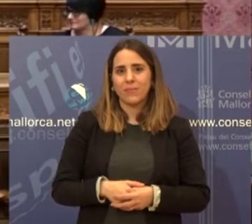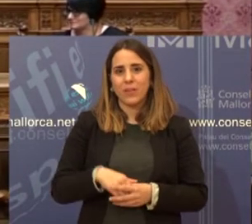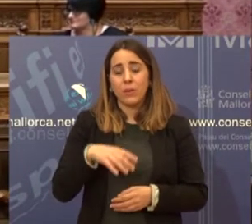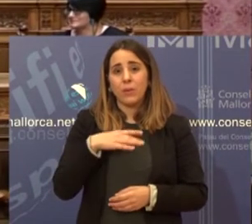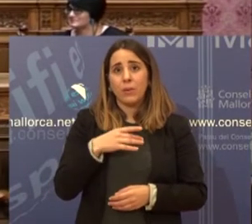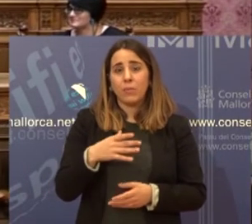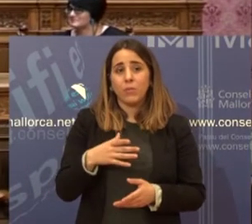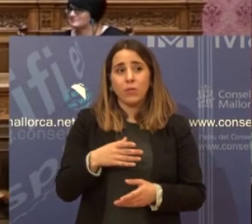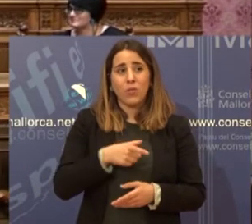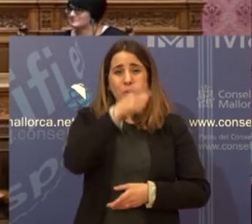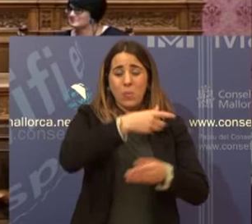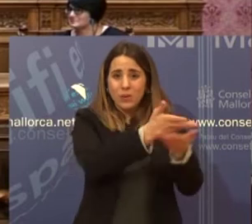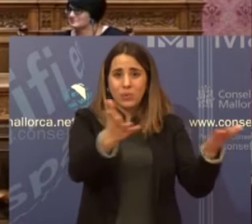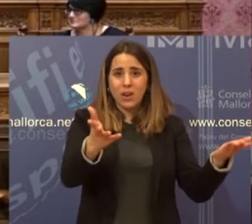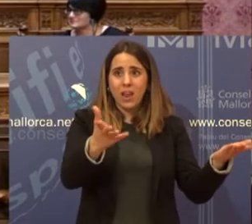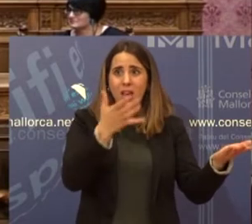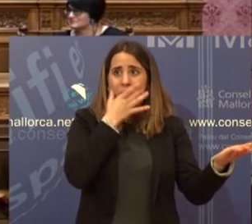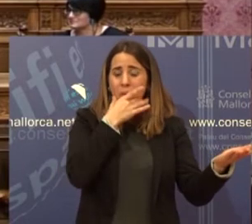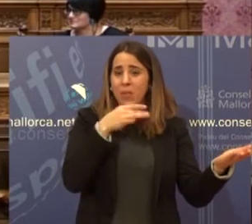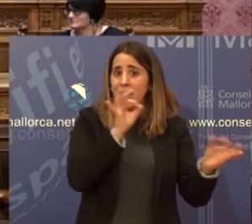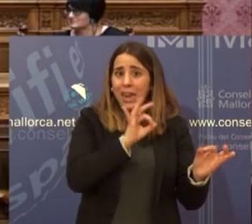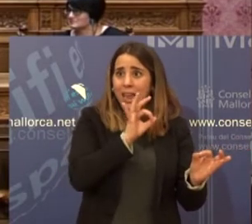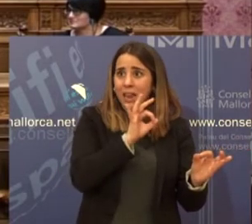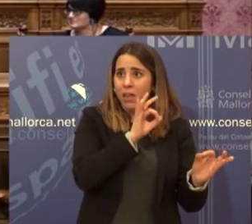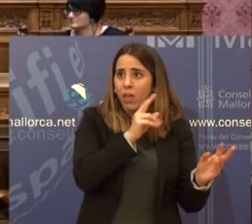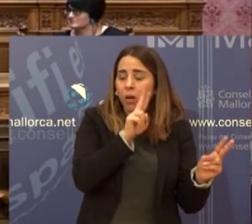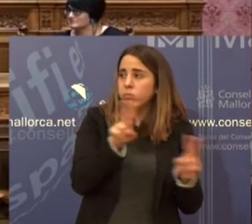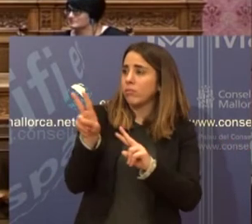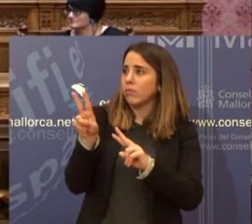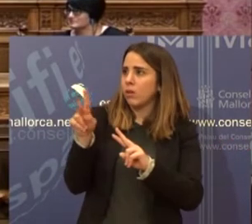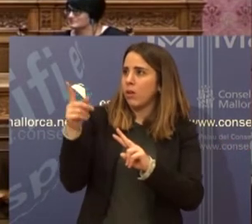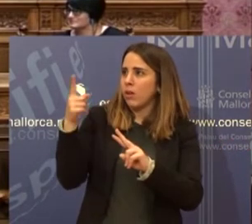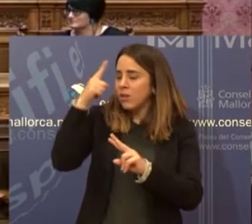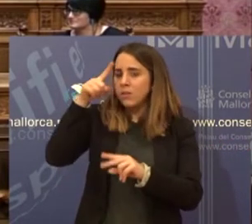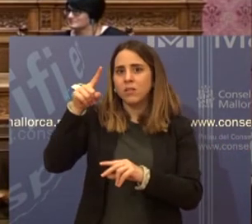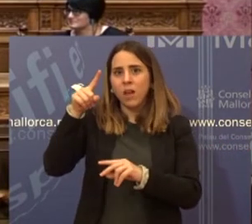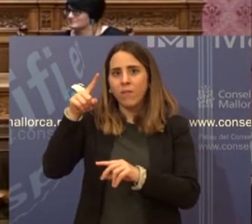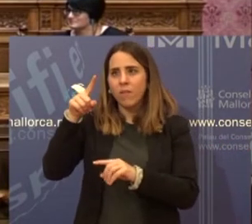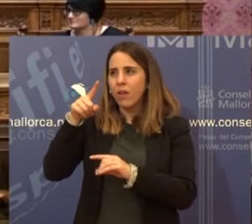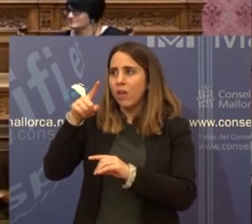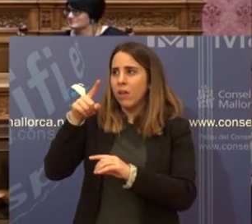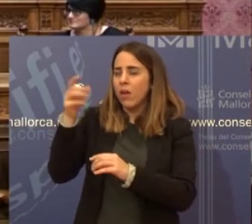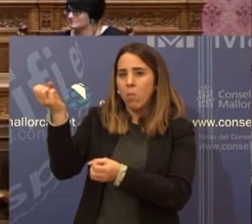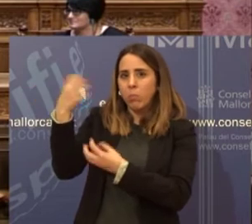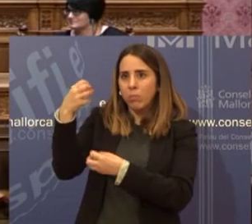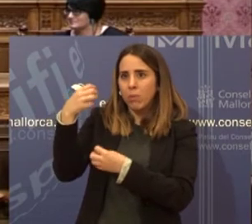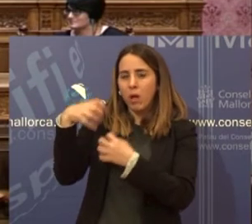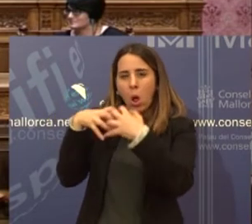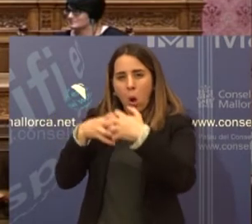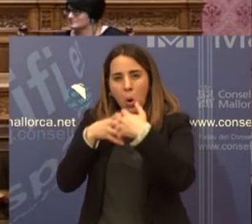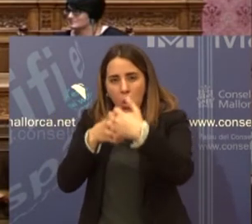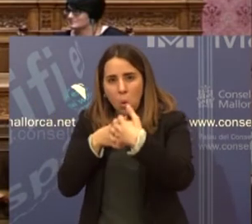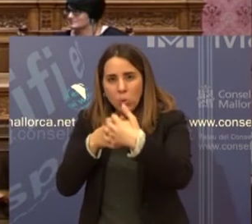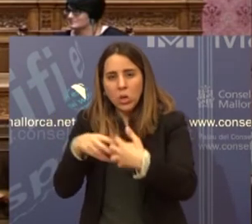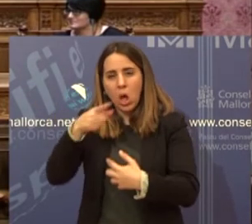A lo millor ara, però, molta gent que no ens conegui pot entendre la lluita diària que fem per ells i el que ens